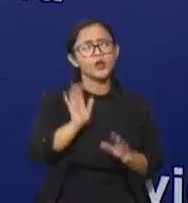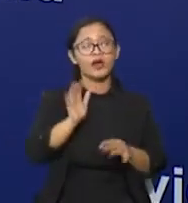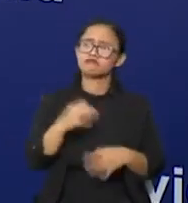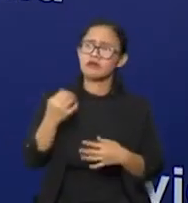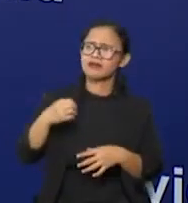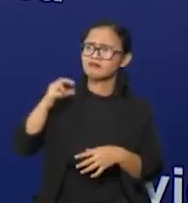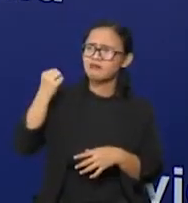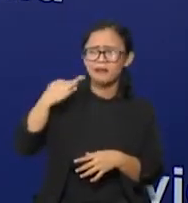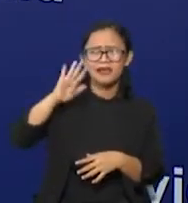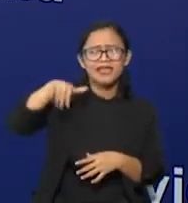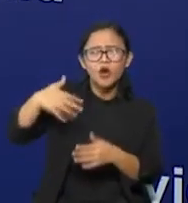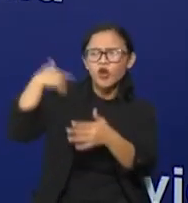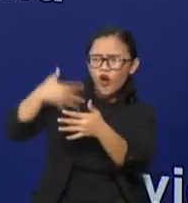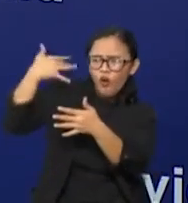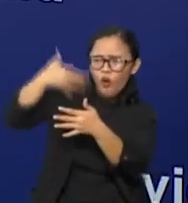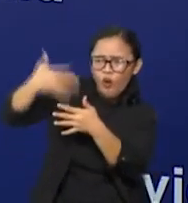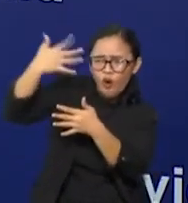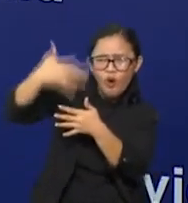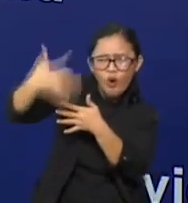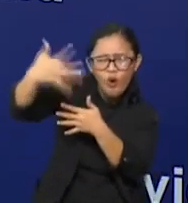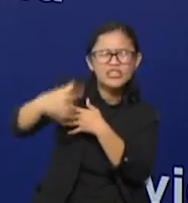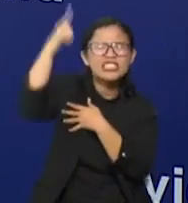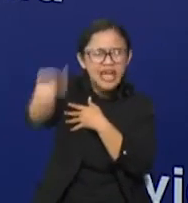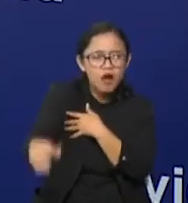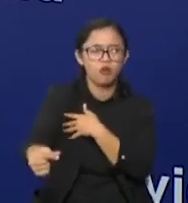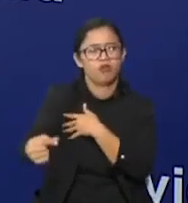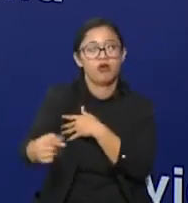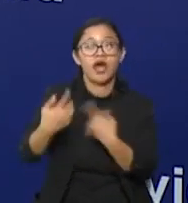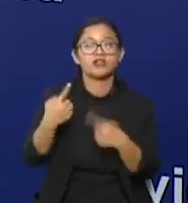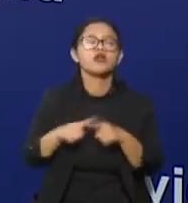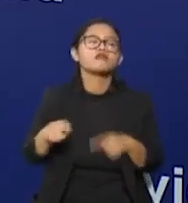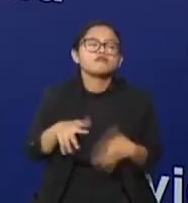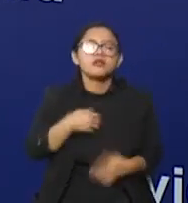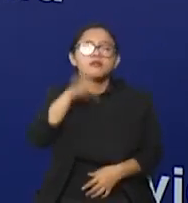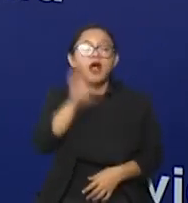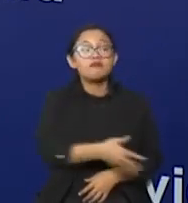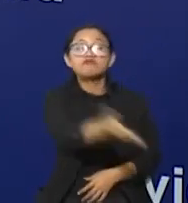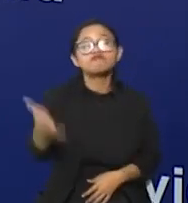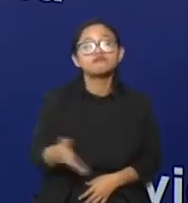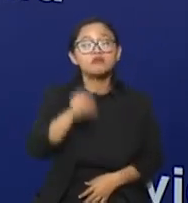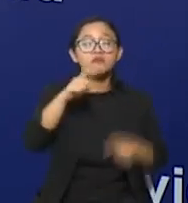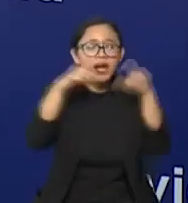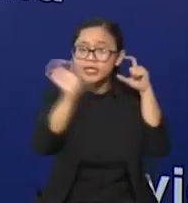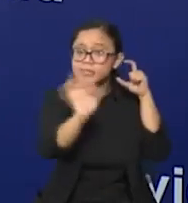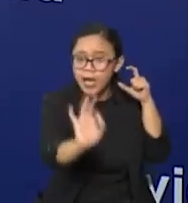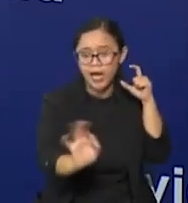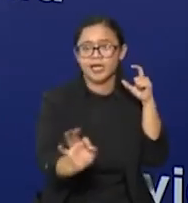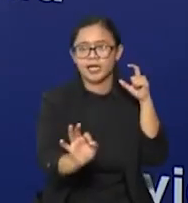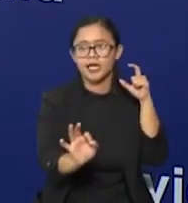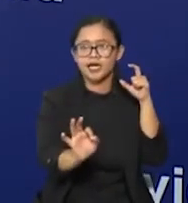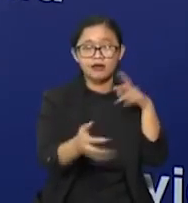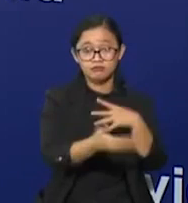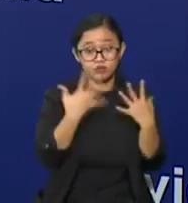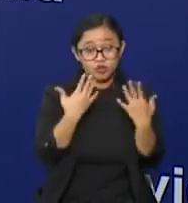bertahun-tahun ikut terbentuknya harga minute kecuali kalau dipaksakan semua kontak-kontakan ya jangan pakai semuanya ya dan moga-moga